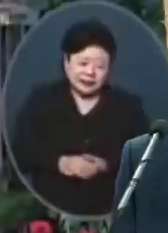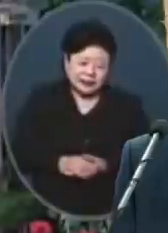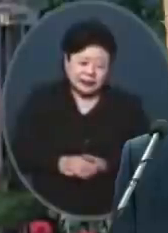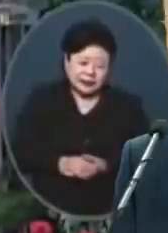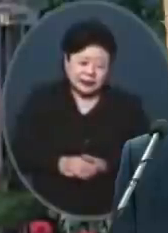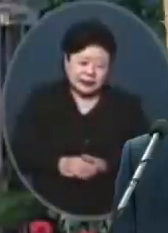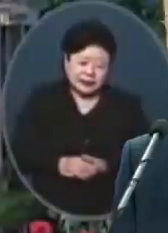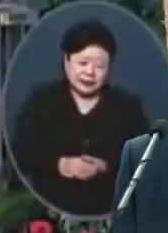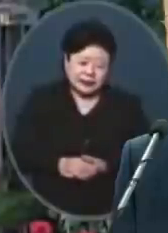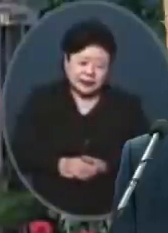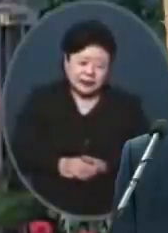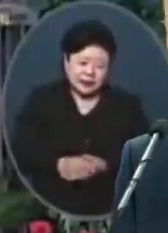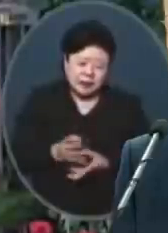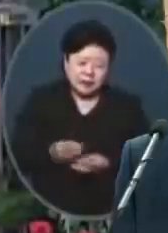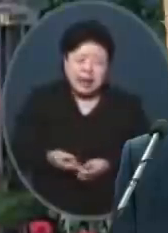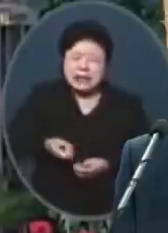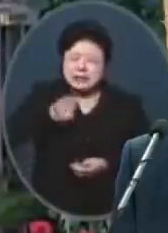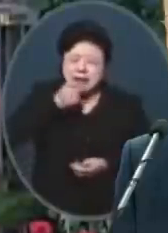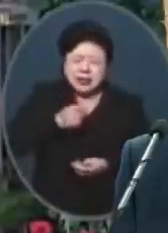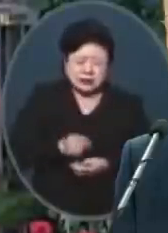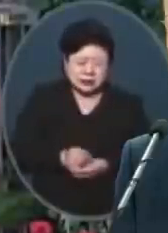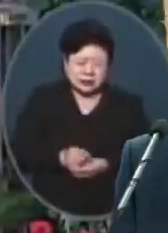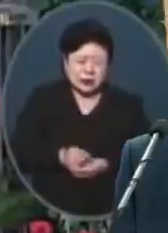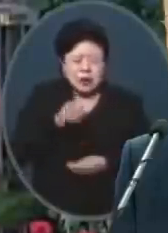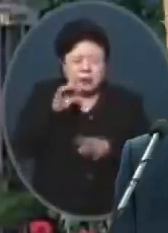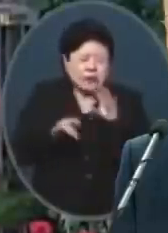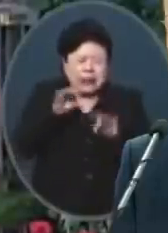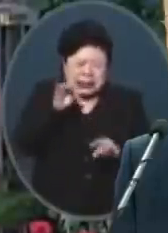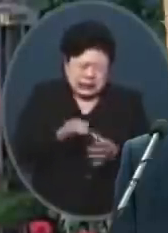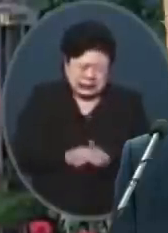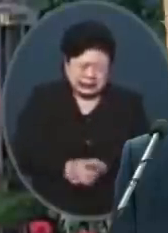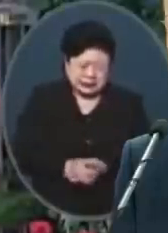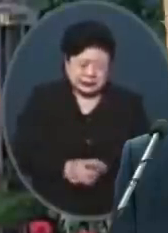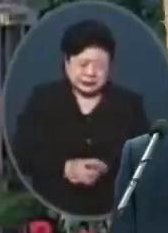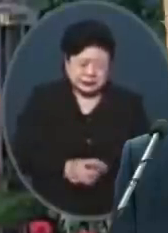아무리 목마르지 않은